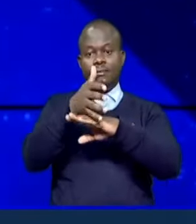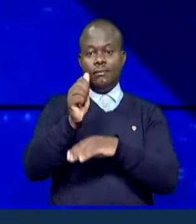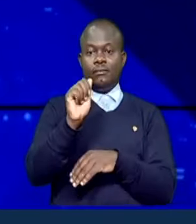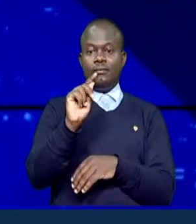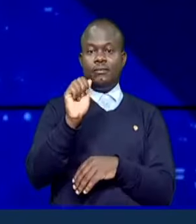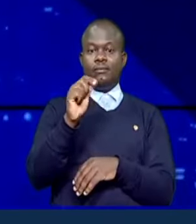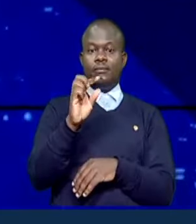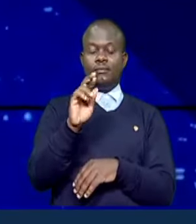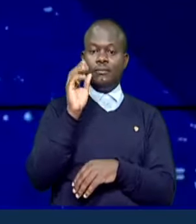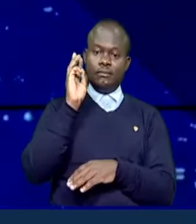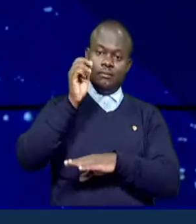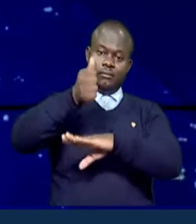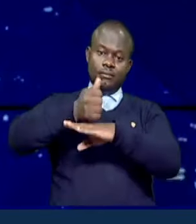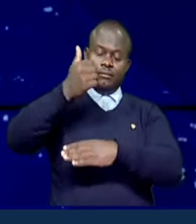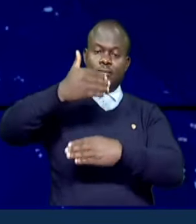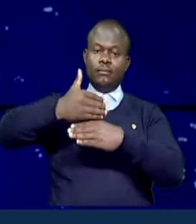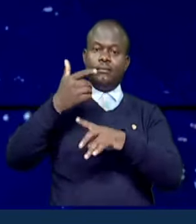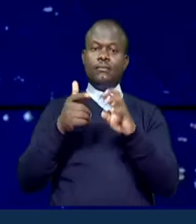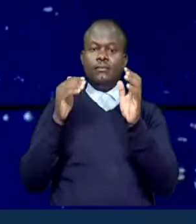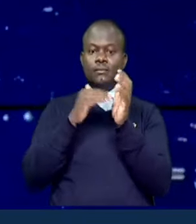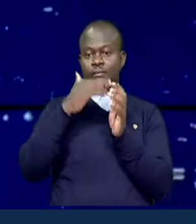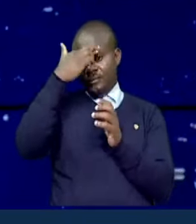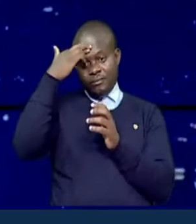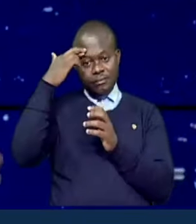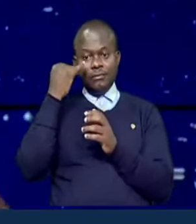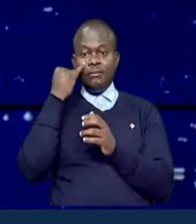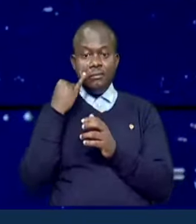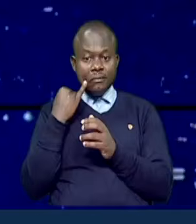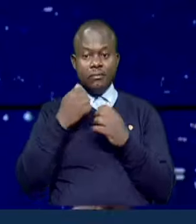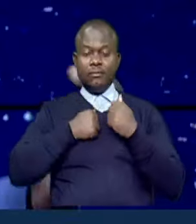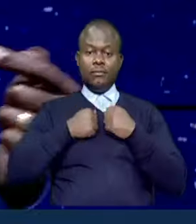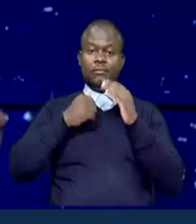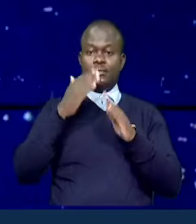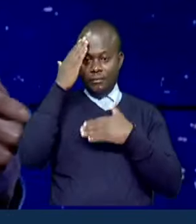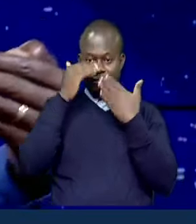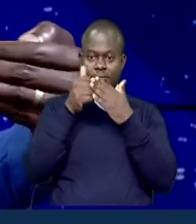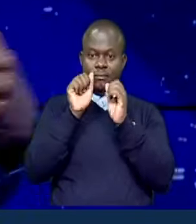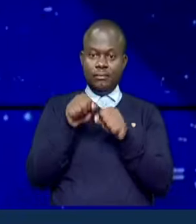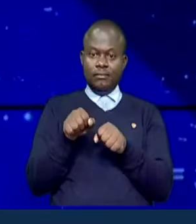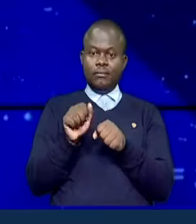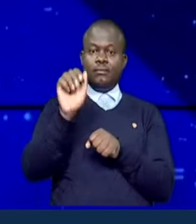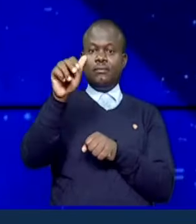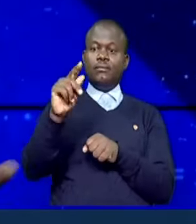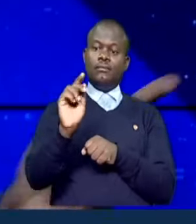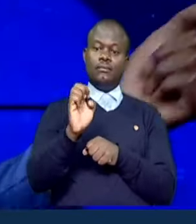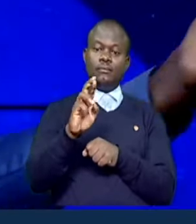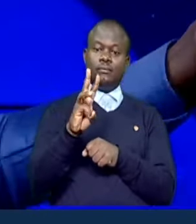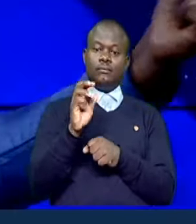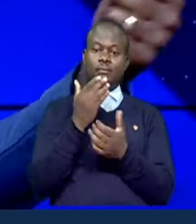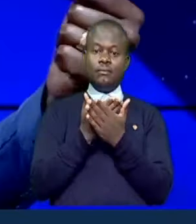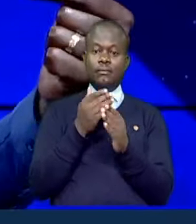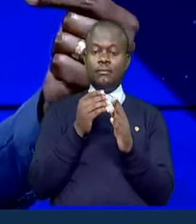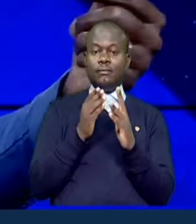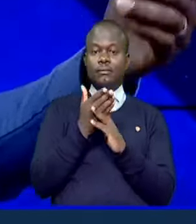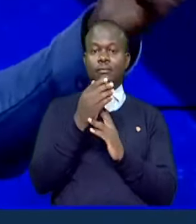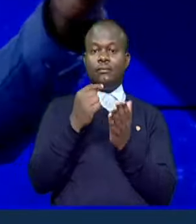niho hazashyirwa uriya mupaka. Ariko impamvu ikomeye ni iyihe? Abanyarwanda kugira ngo bajye kerwa byabasabaga kuzenguruka